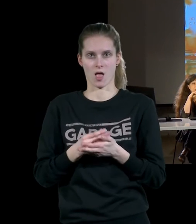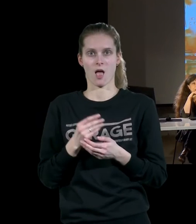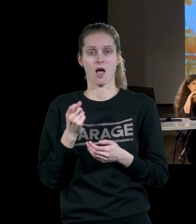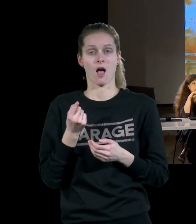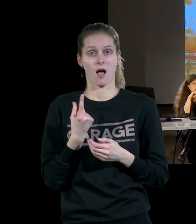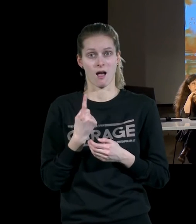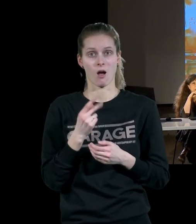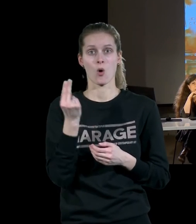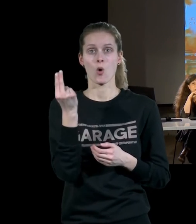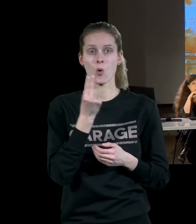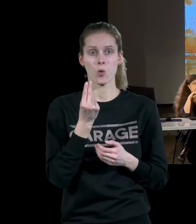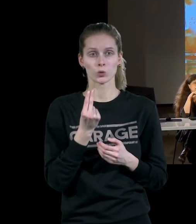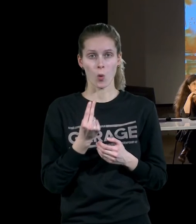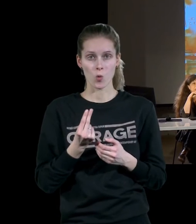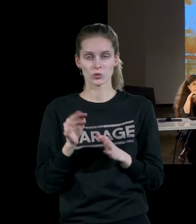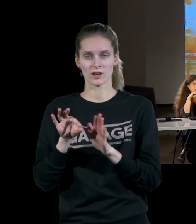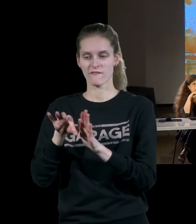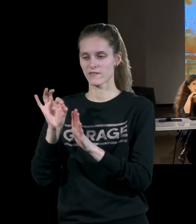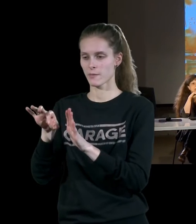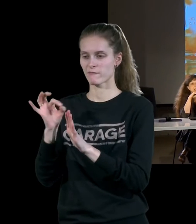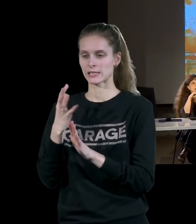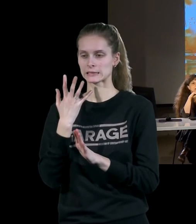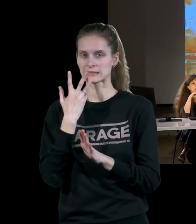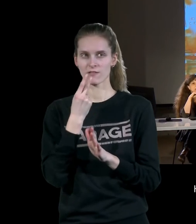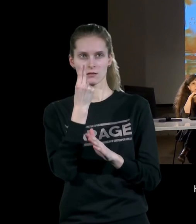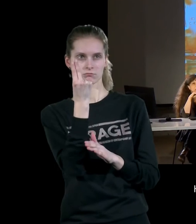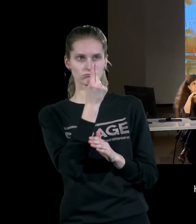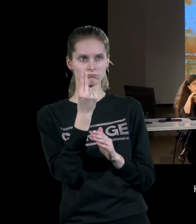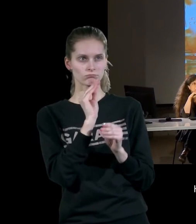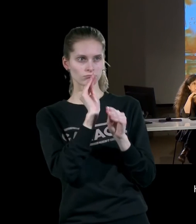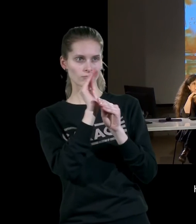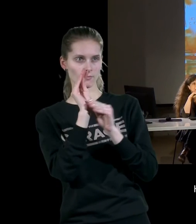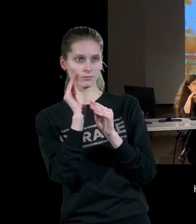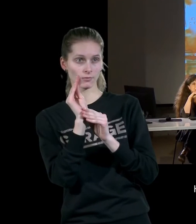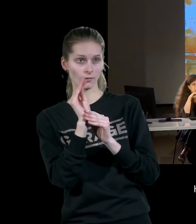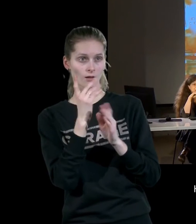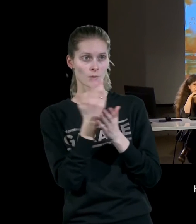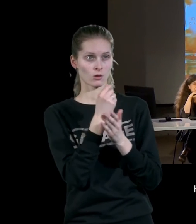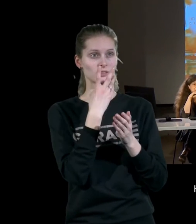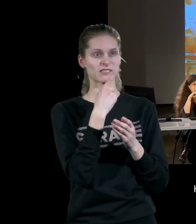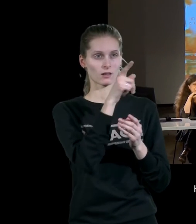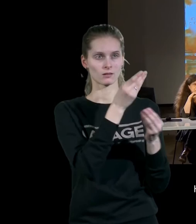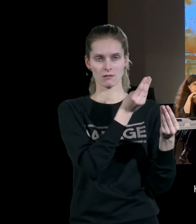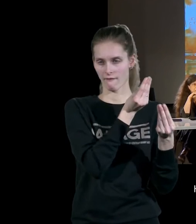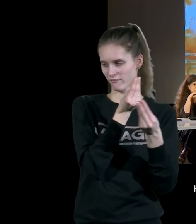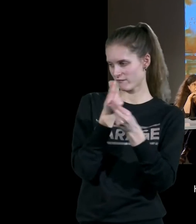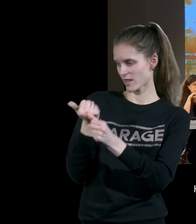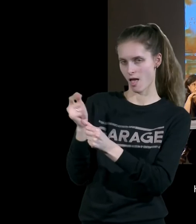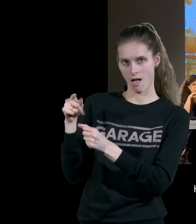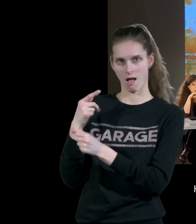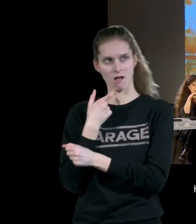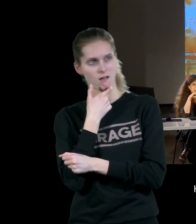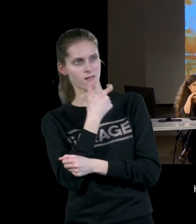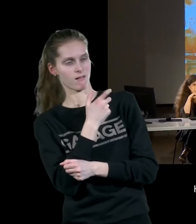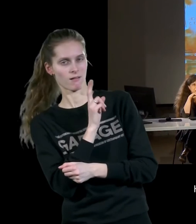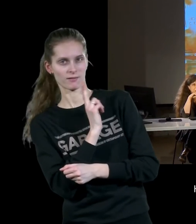цветами, должен был играть на сознание зрителя, добиваться тех или иных, не рассказывать зрителю историю, а добиваться того